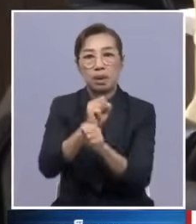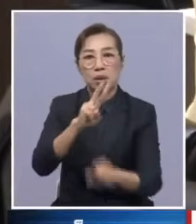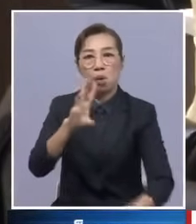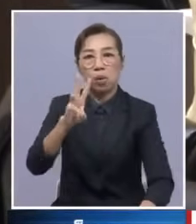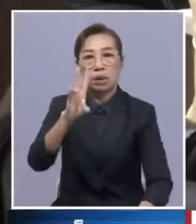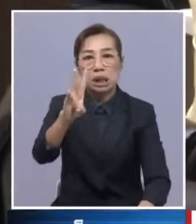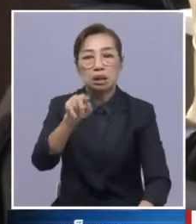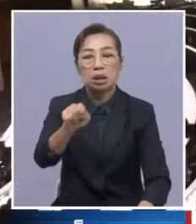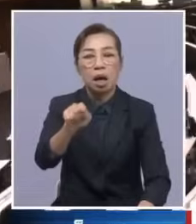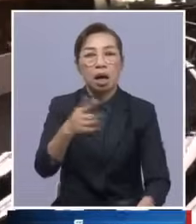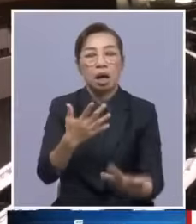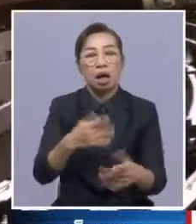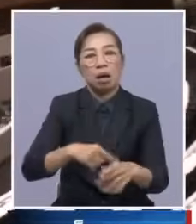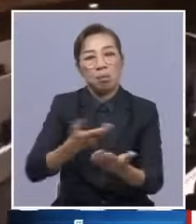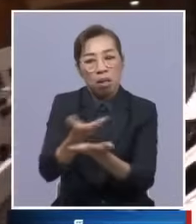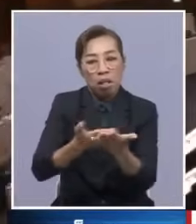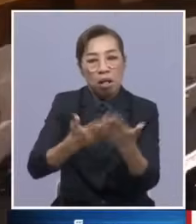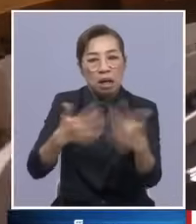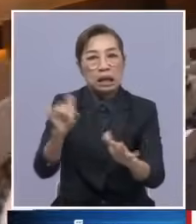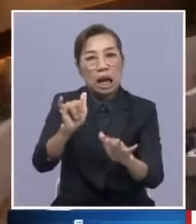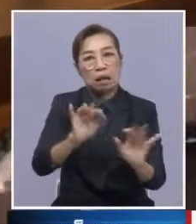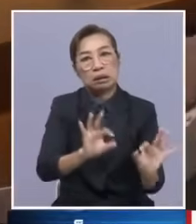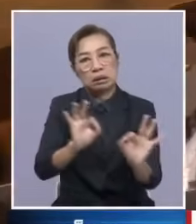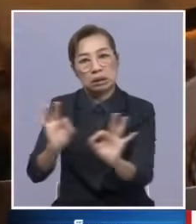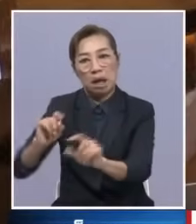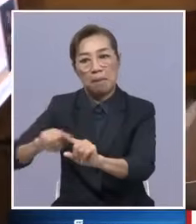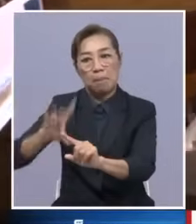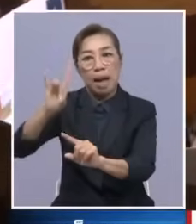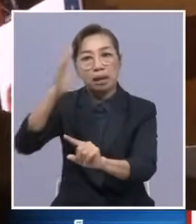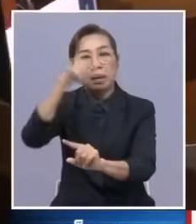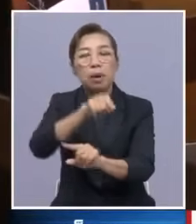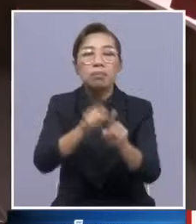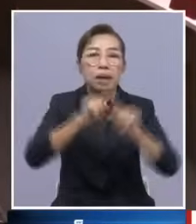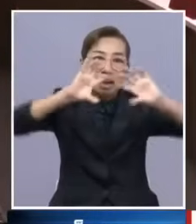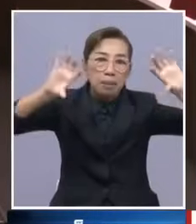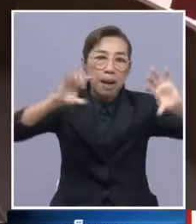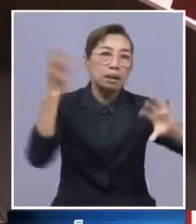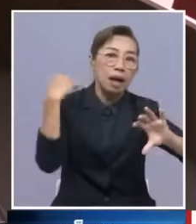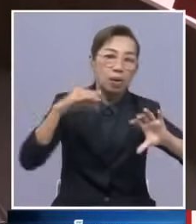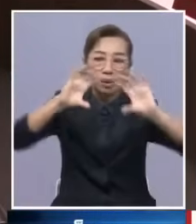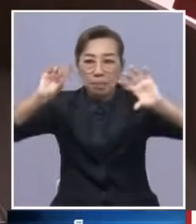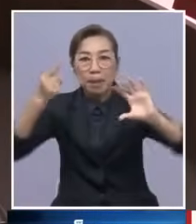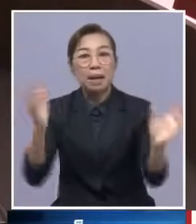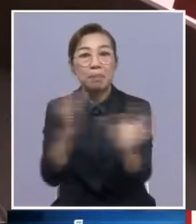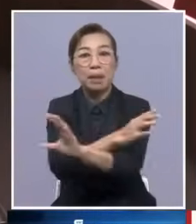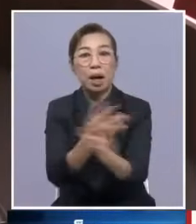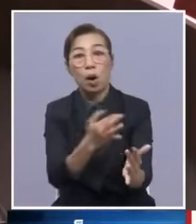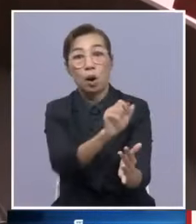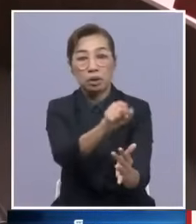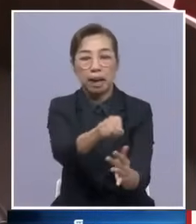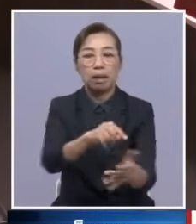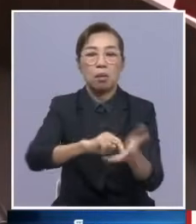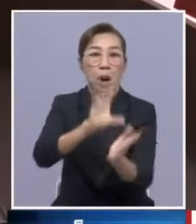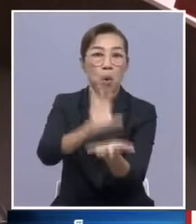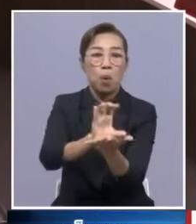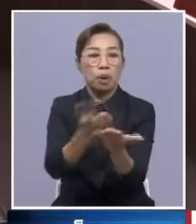จะมาจากปัจจัยทางการเมืองในช่วงของรอยต่อการเปลี่ยนรัฐบาลขณะที่การจัดตั้งรัฐบาลก็ยังล่าช้าเป็นทุนเดิมแต่ทีนี้เนี่ยการจัดท